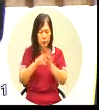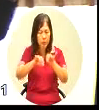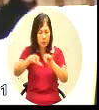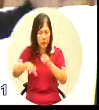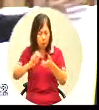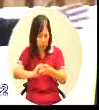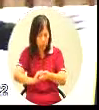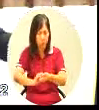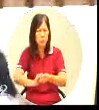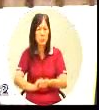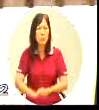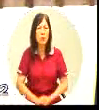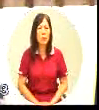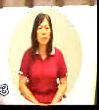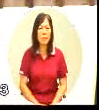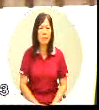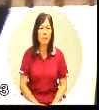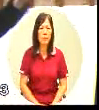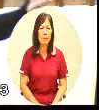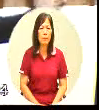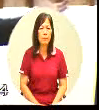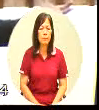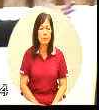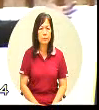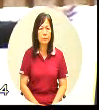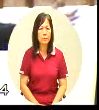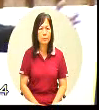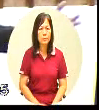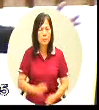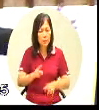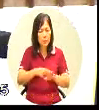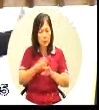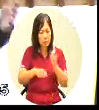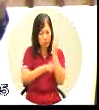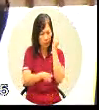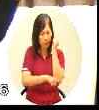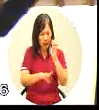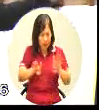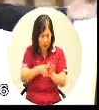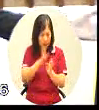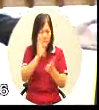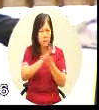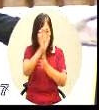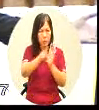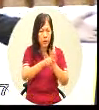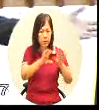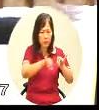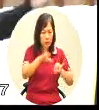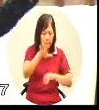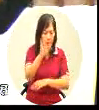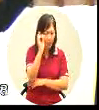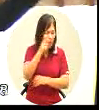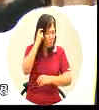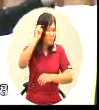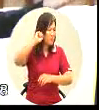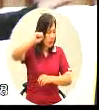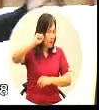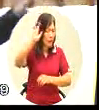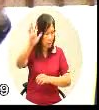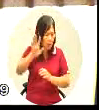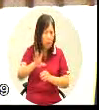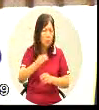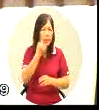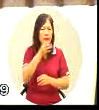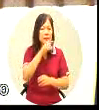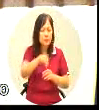那从一些这个法讯息出来以后，有些地方有反弹，那些地方通常都